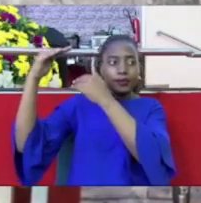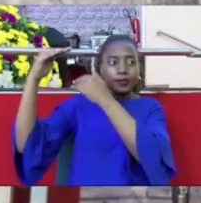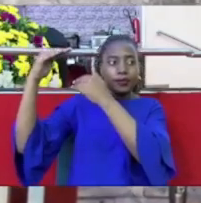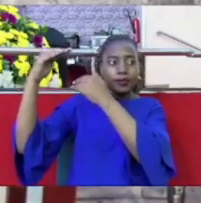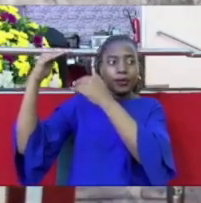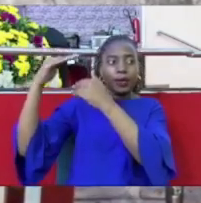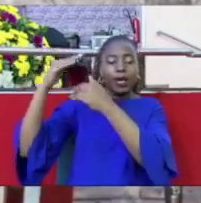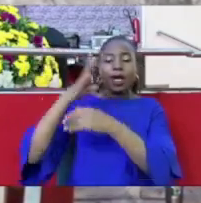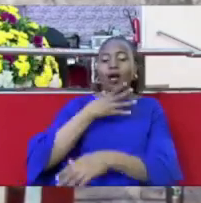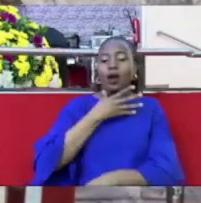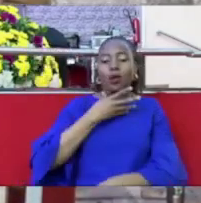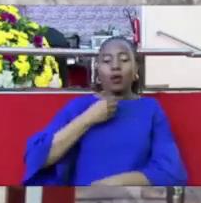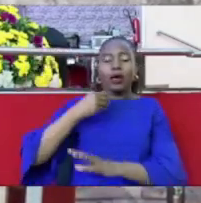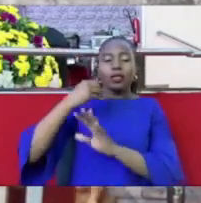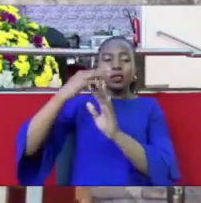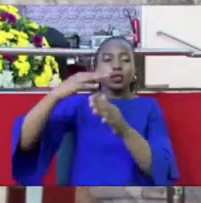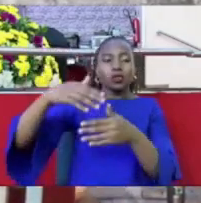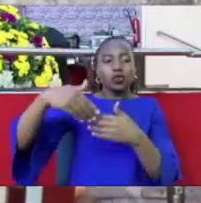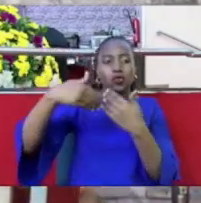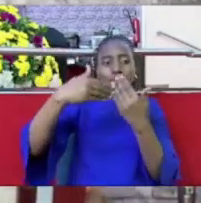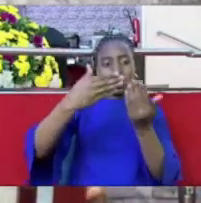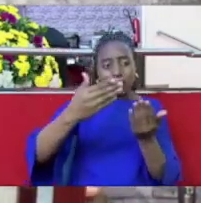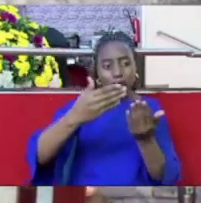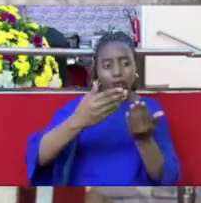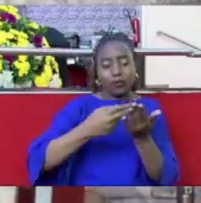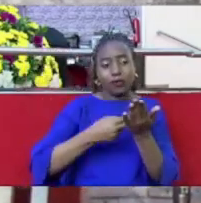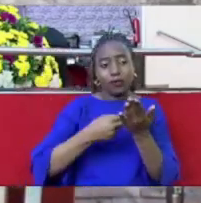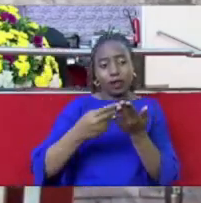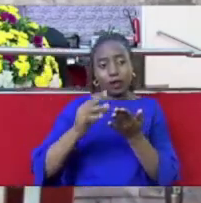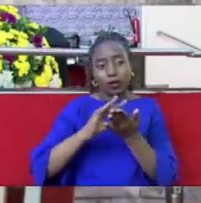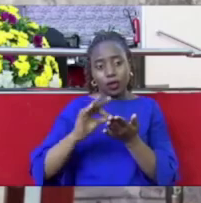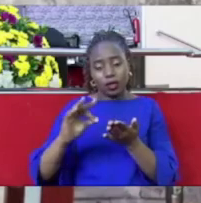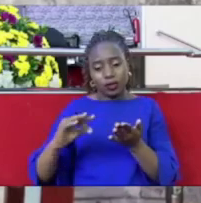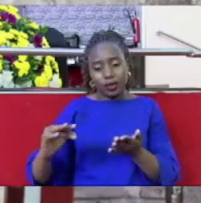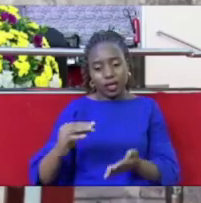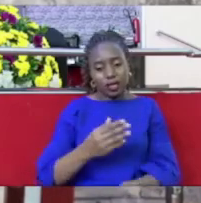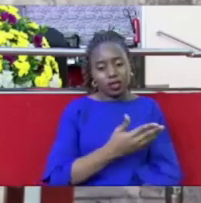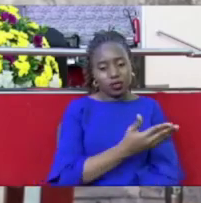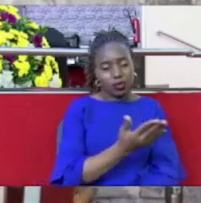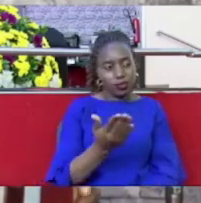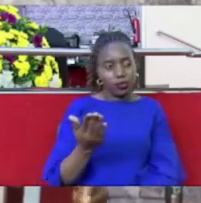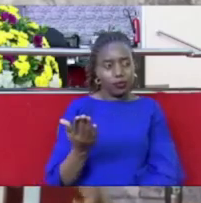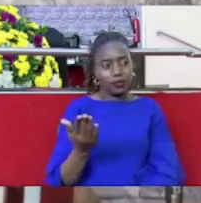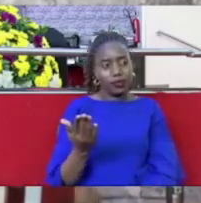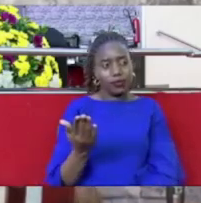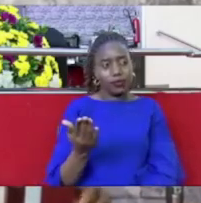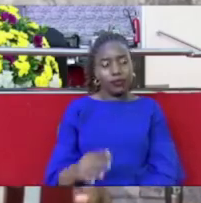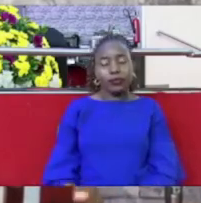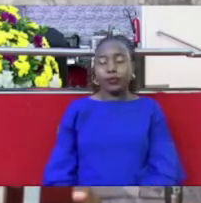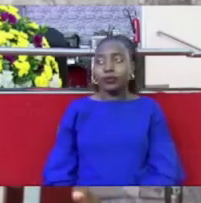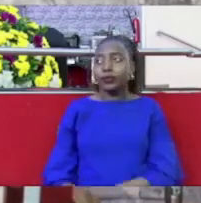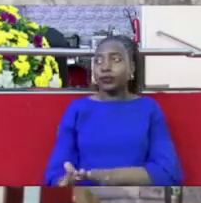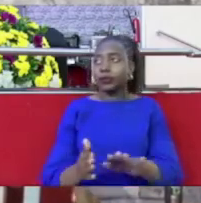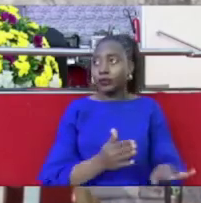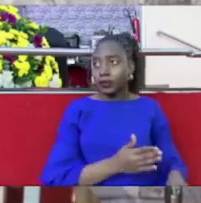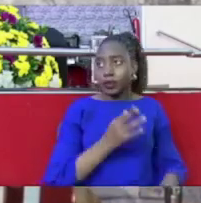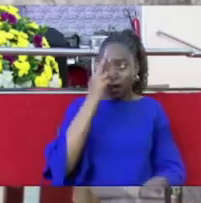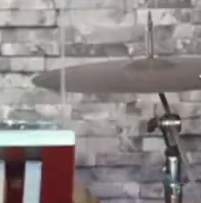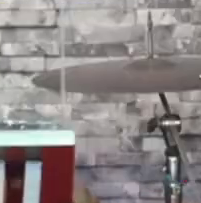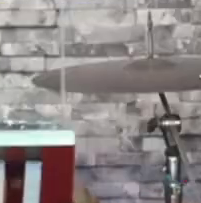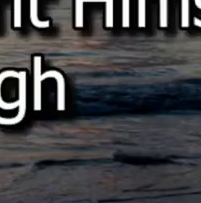to release the Holy Spirit to you. Anatamani kutuachilia Roho Mtakatifu. According to Romans 8:26.